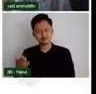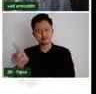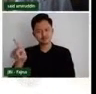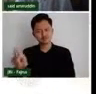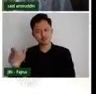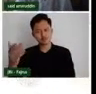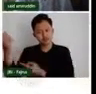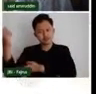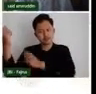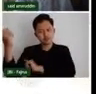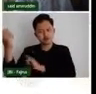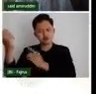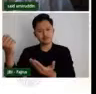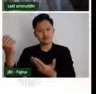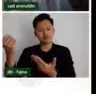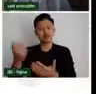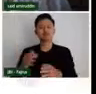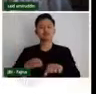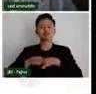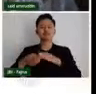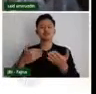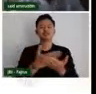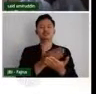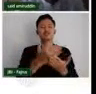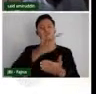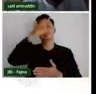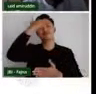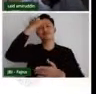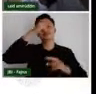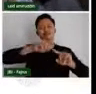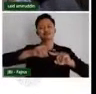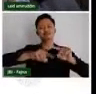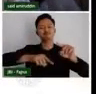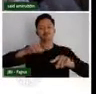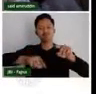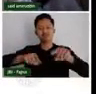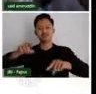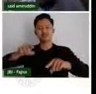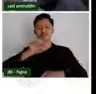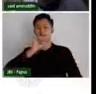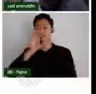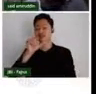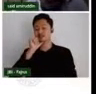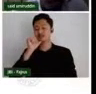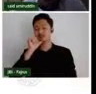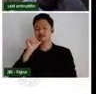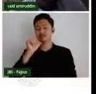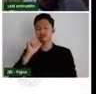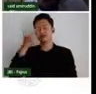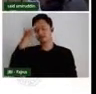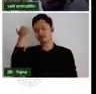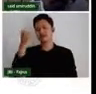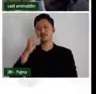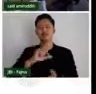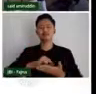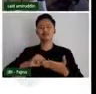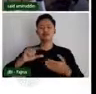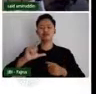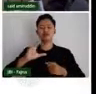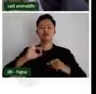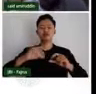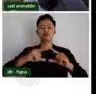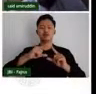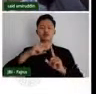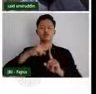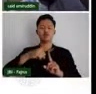merupakan strategi pembelajaran diferensiasi. Ini sebagaimana dikemukakan oleh ahli yaitu Lowat, yang